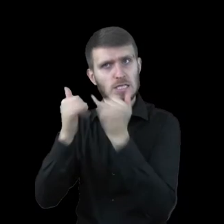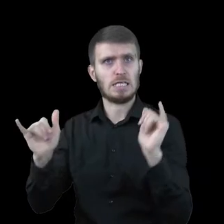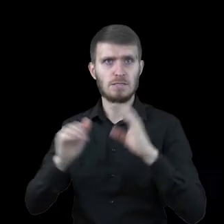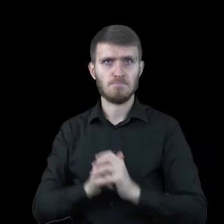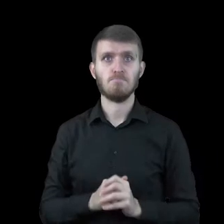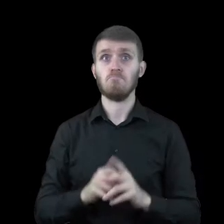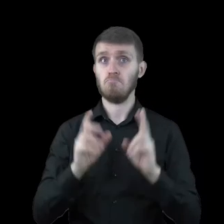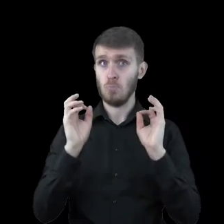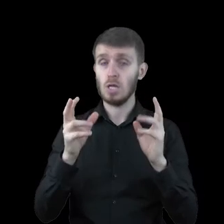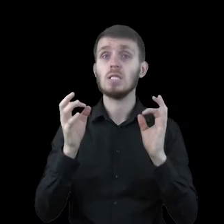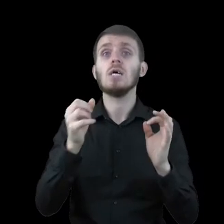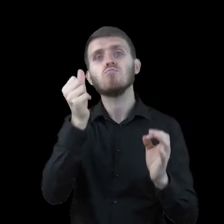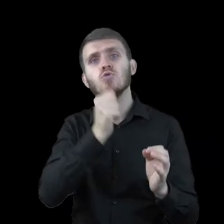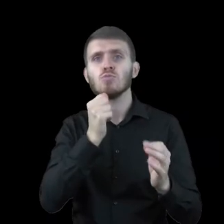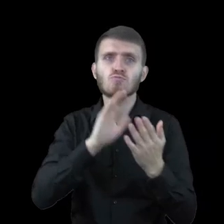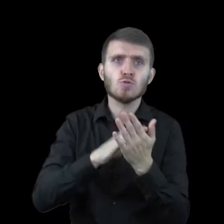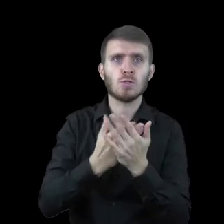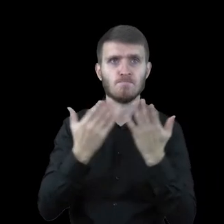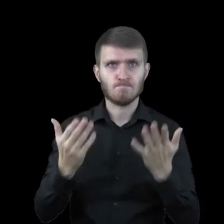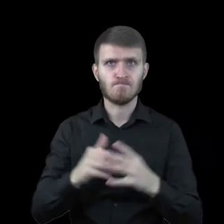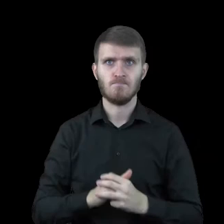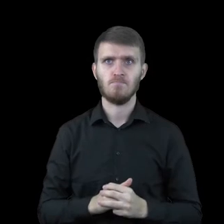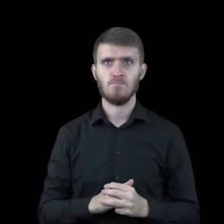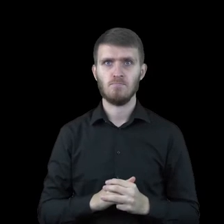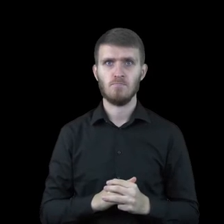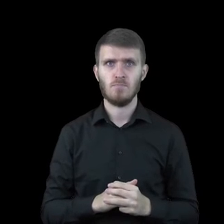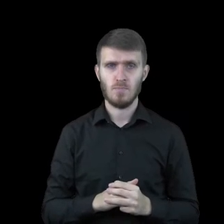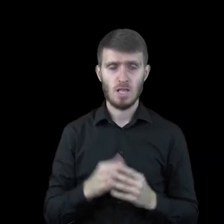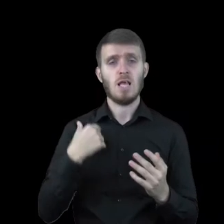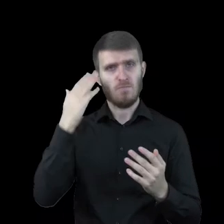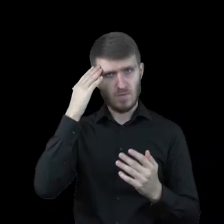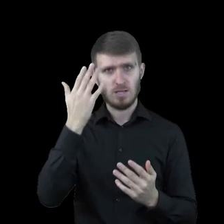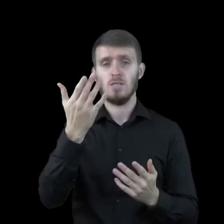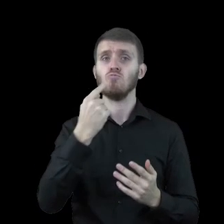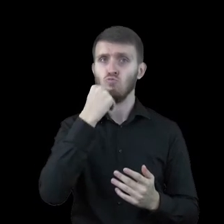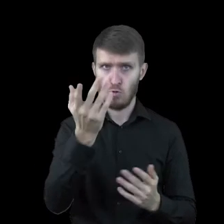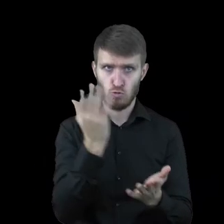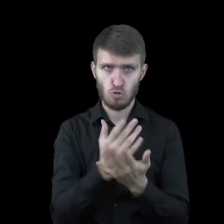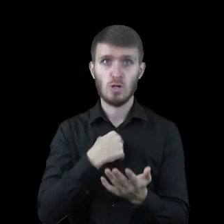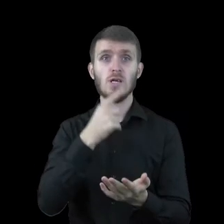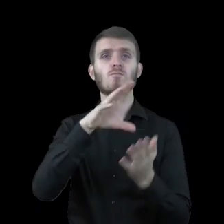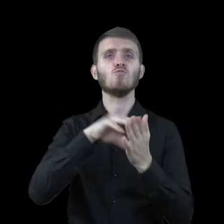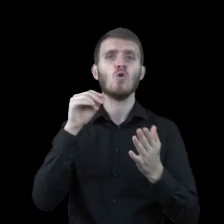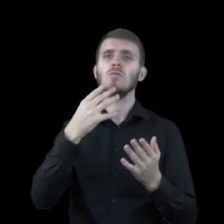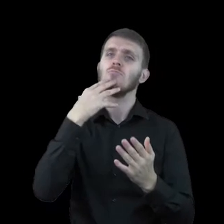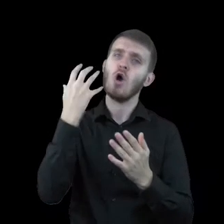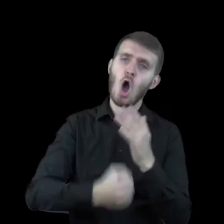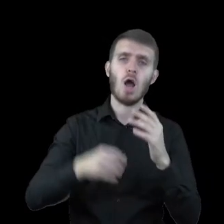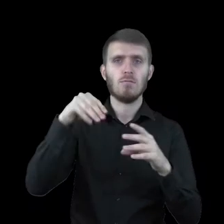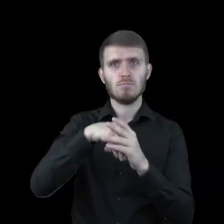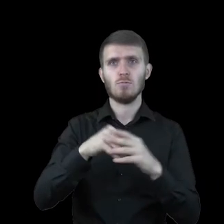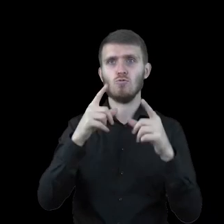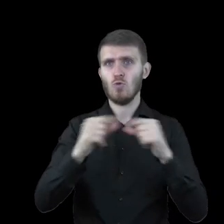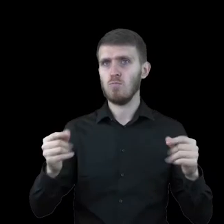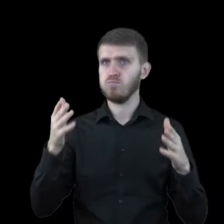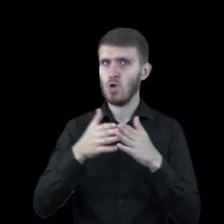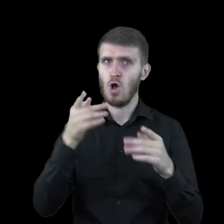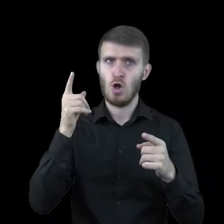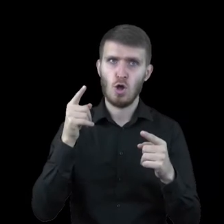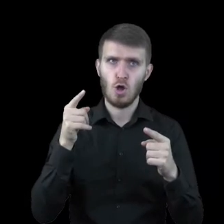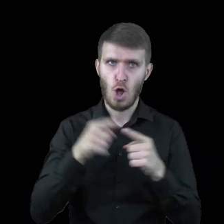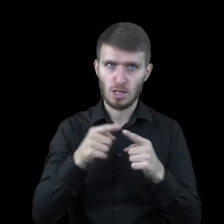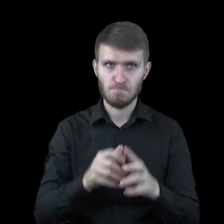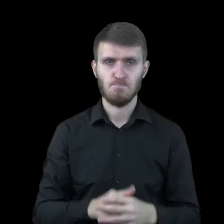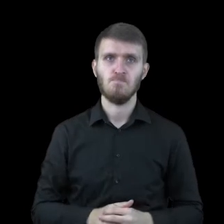które można właśnie rozwiązać za pomocą twierdzenia Pitagorasa. Wiemy, że zachodzą, że twierdzenie Pitagorasa możemy zastosować w